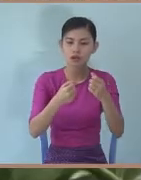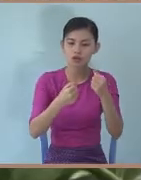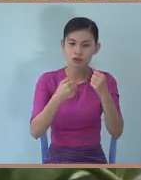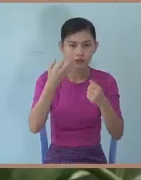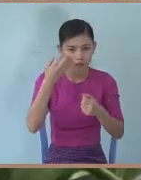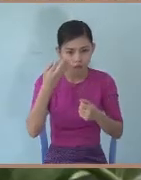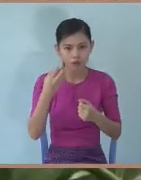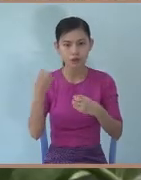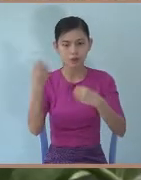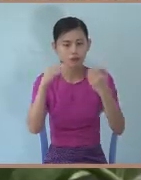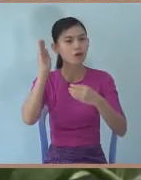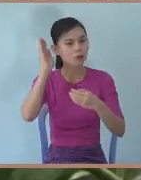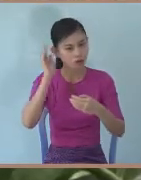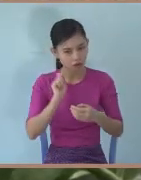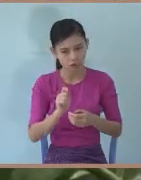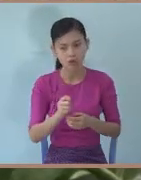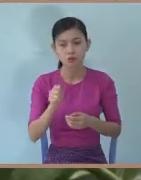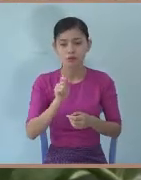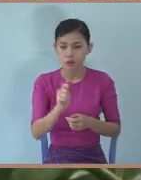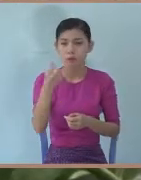ရောအဘဘကနေအခွင့်အလမ်းတွေပေါ့နော်